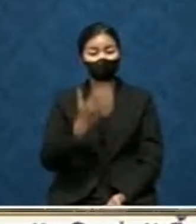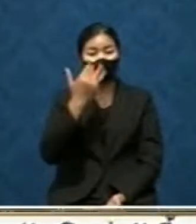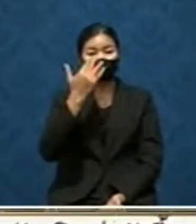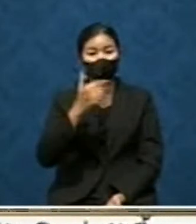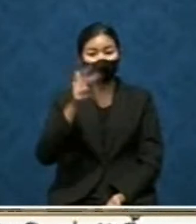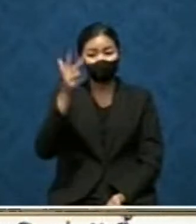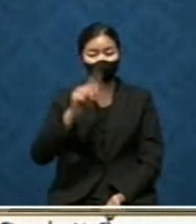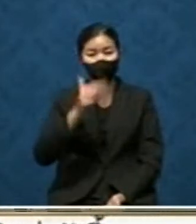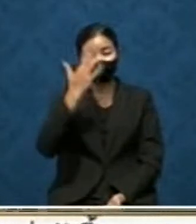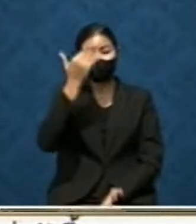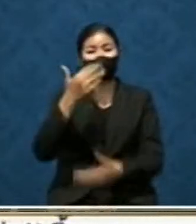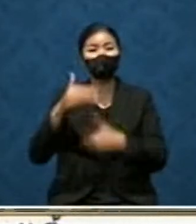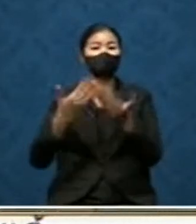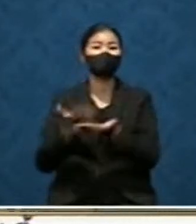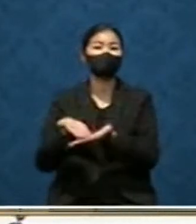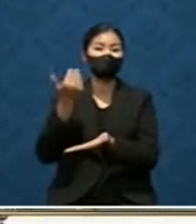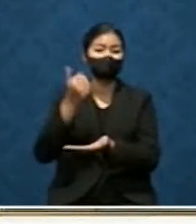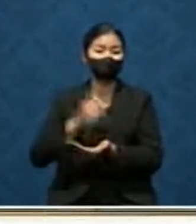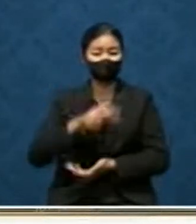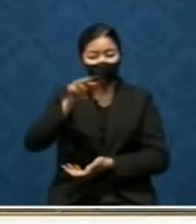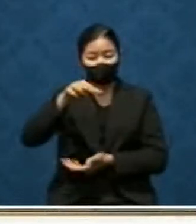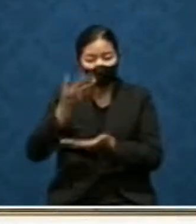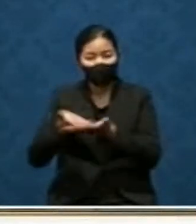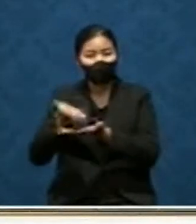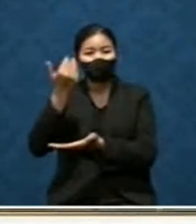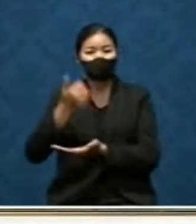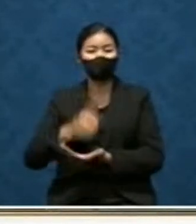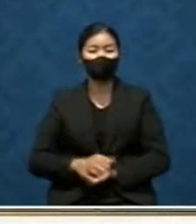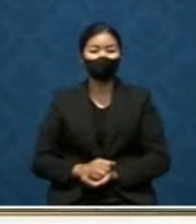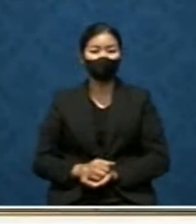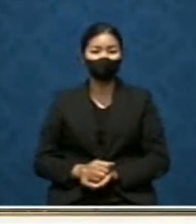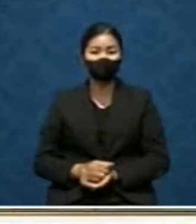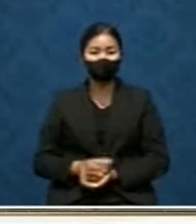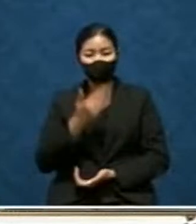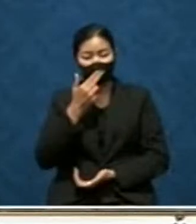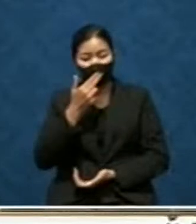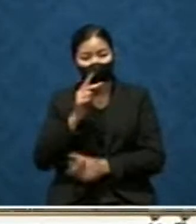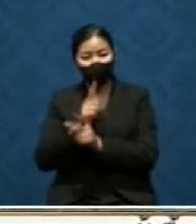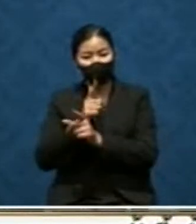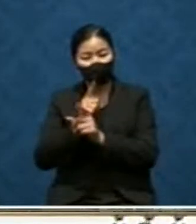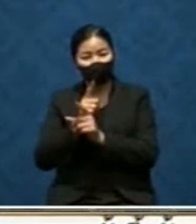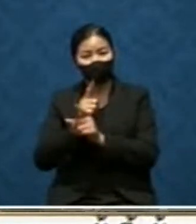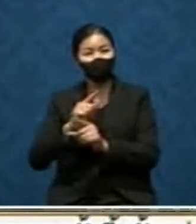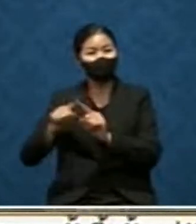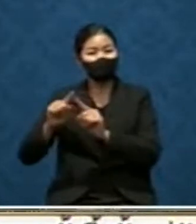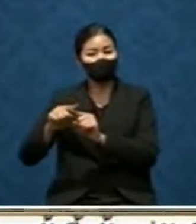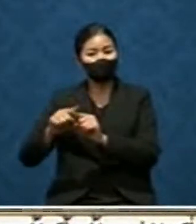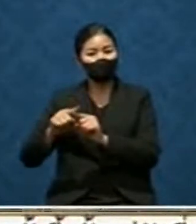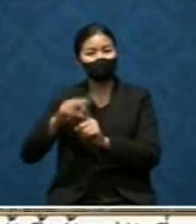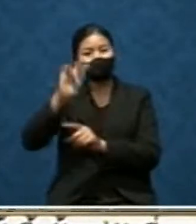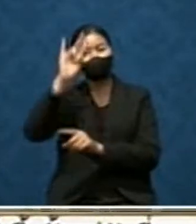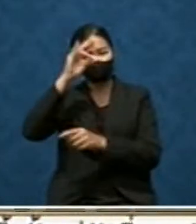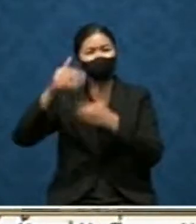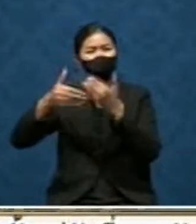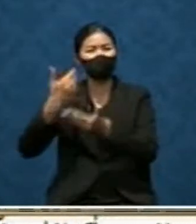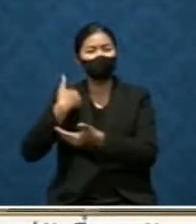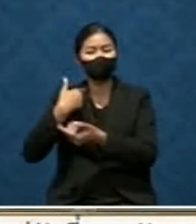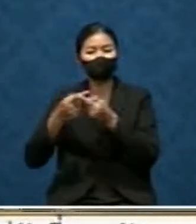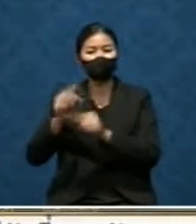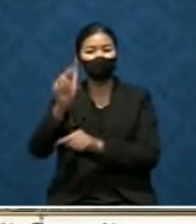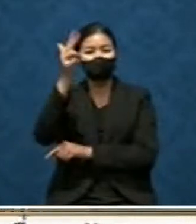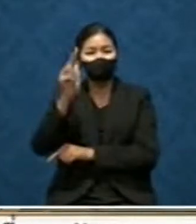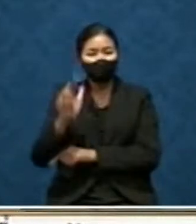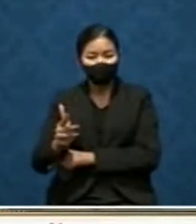หนอยมัแงมันหายากเล่าวุลีมนหาง่ายมัขายในเซเว้นแต่กัชามัน